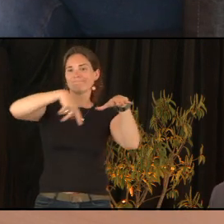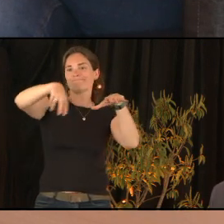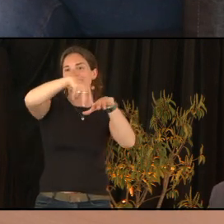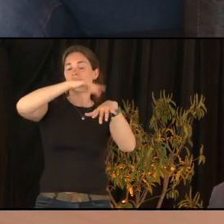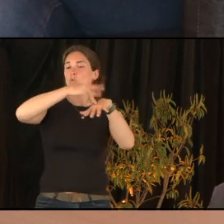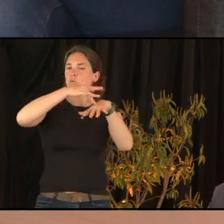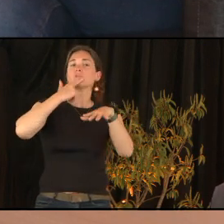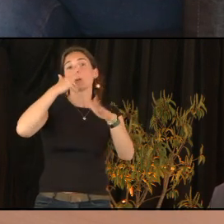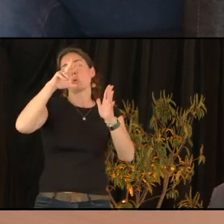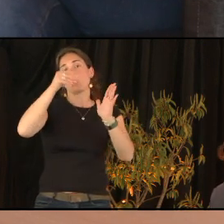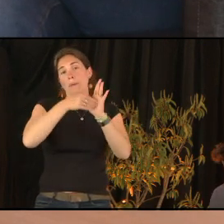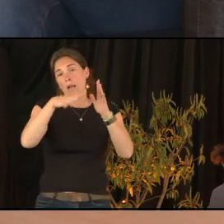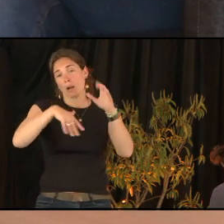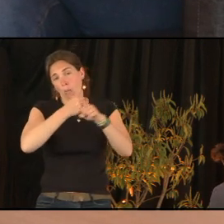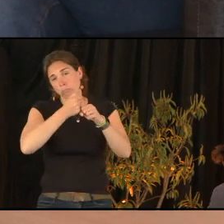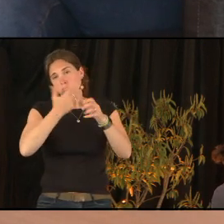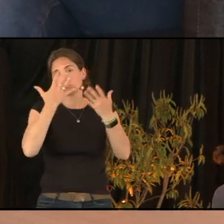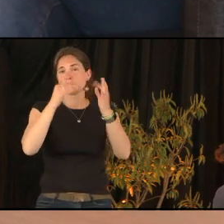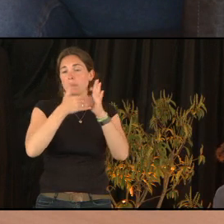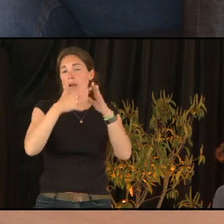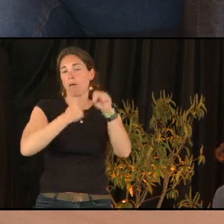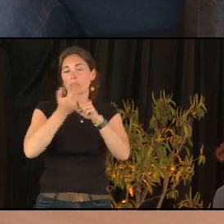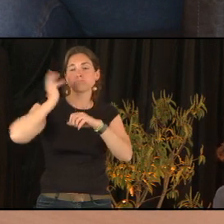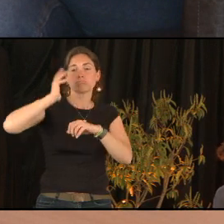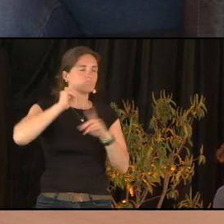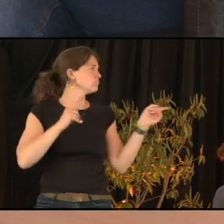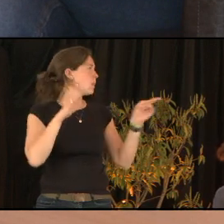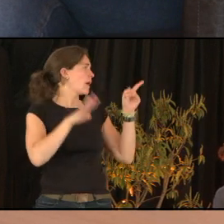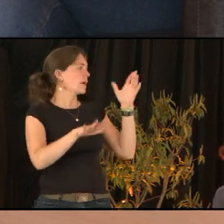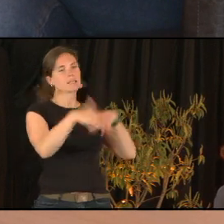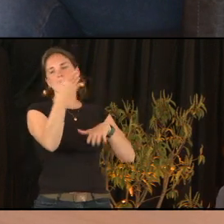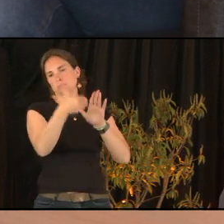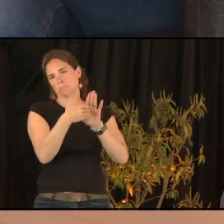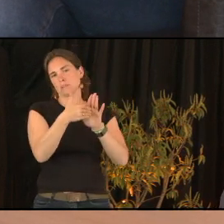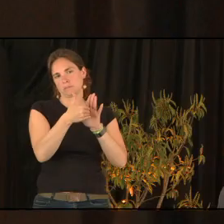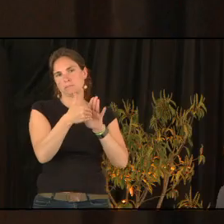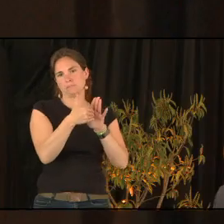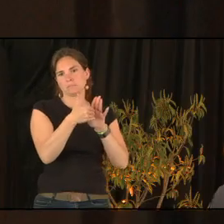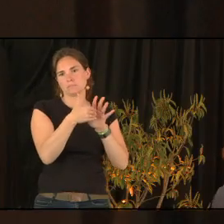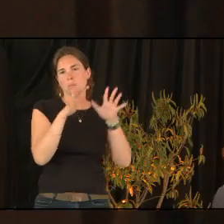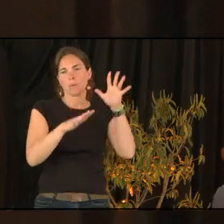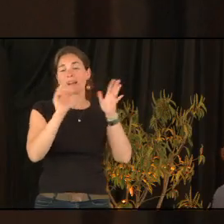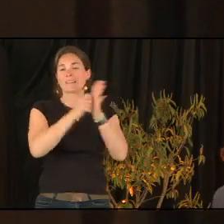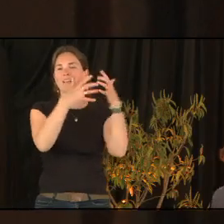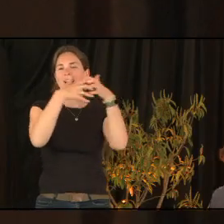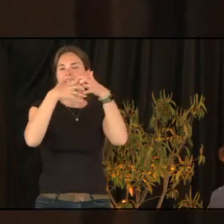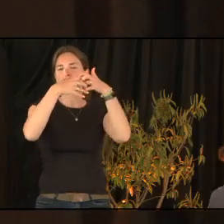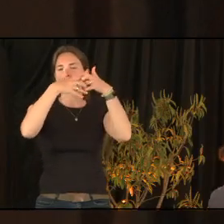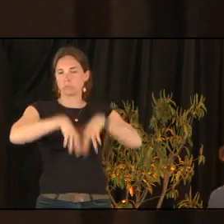il y a 3000 ans, 10 000 ans. À peu près 15 000. 15 000, voilà. La dernière déglaciation. Ouais.